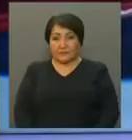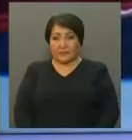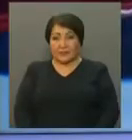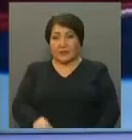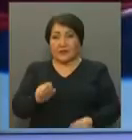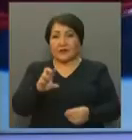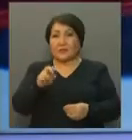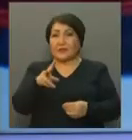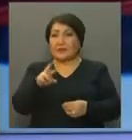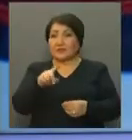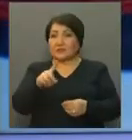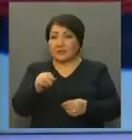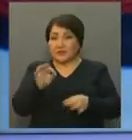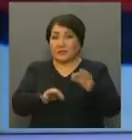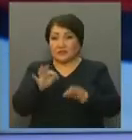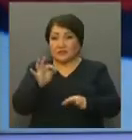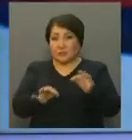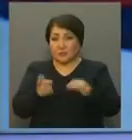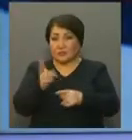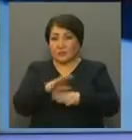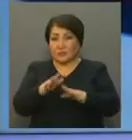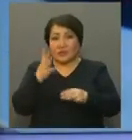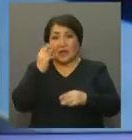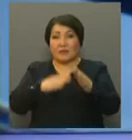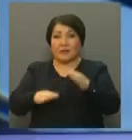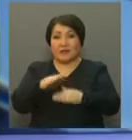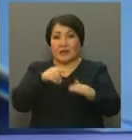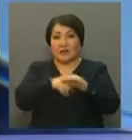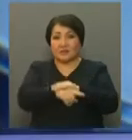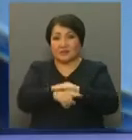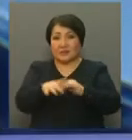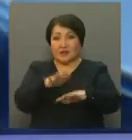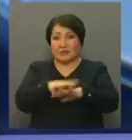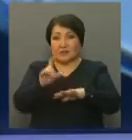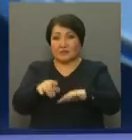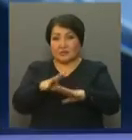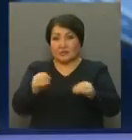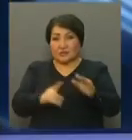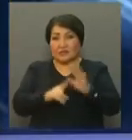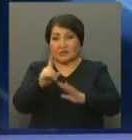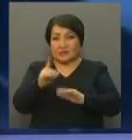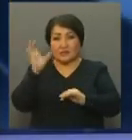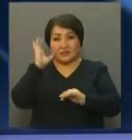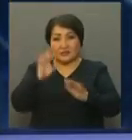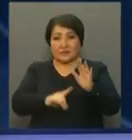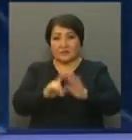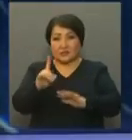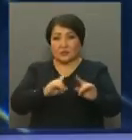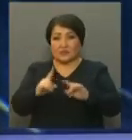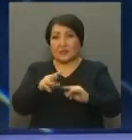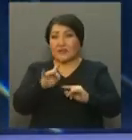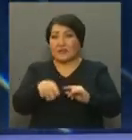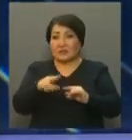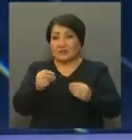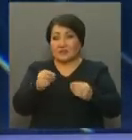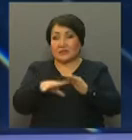Аблязов сотта бой көрсетпеді. Бүгін Алматыда қашқын банкирдің ісі бойынша сотта алдын ала тыңдалым басталды. Отырысқа миллиардтаған ақшаны жымқырды